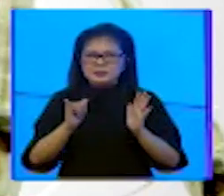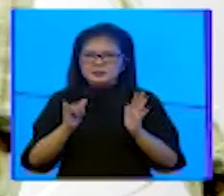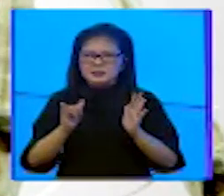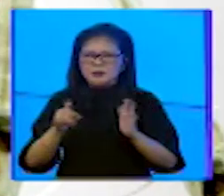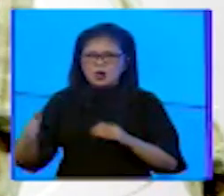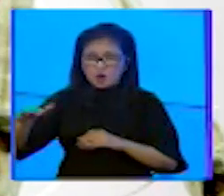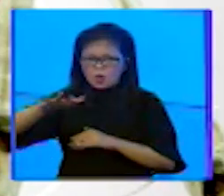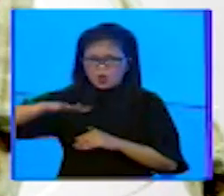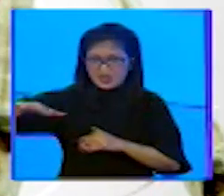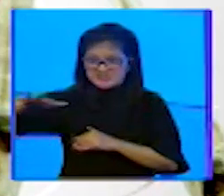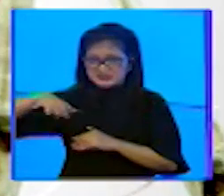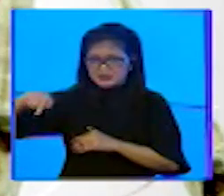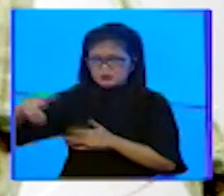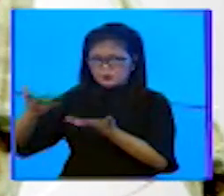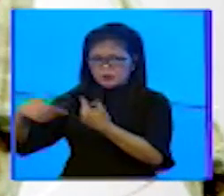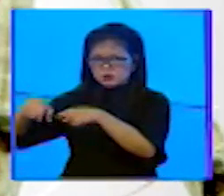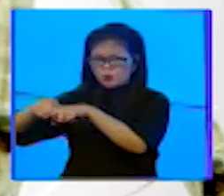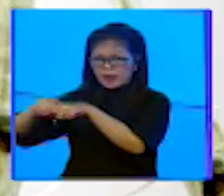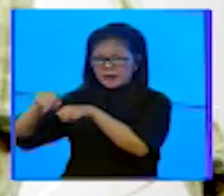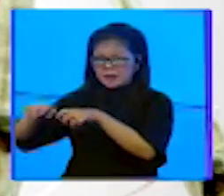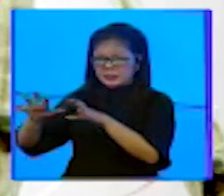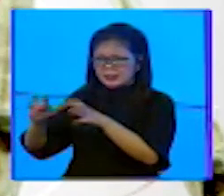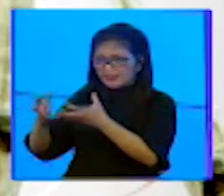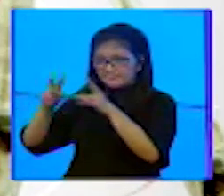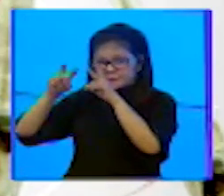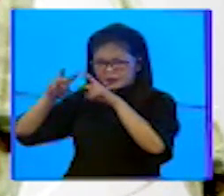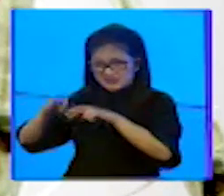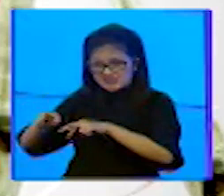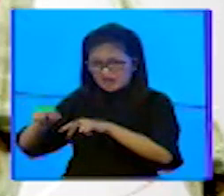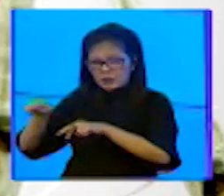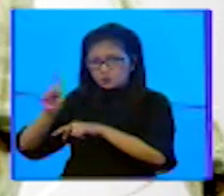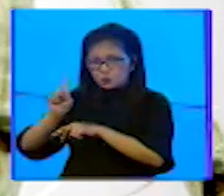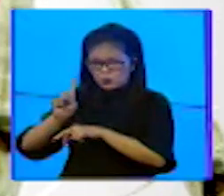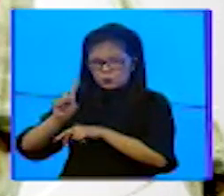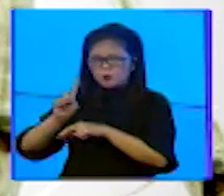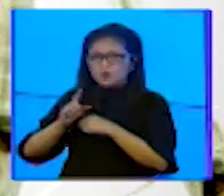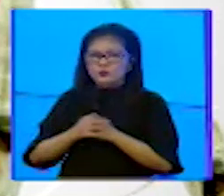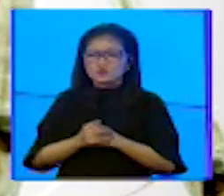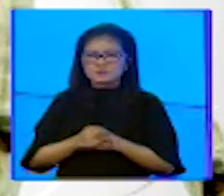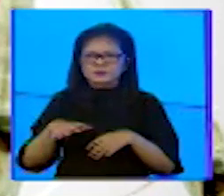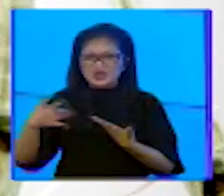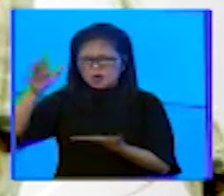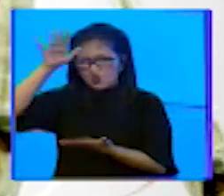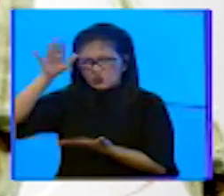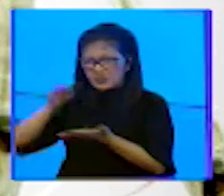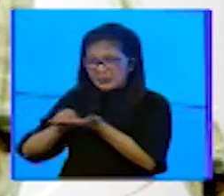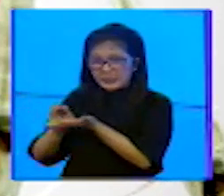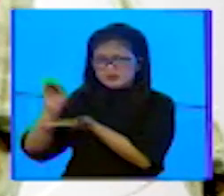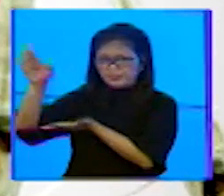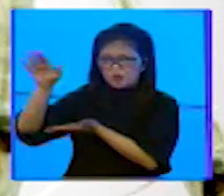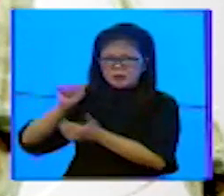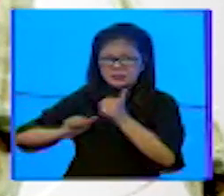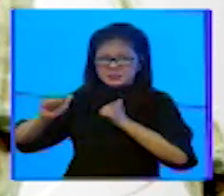harus sesuai hasil kajian Komisi Nasional Pengkajian Sumber Daya Ikan. Eksportir harus melaksanakan kegiatan